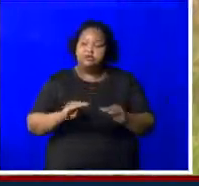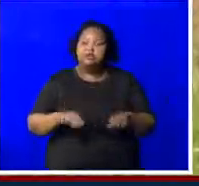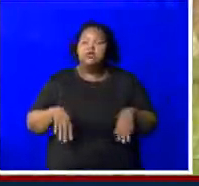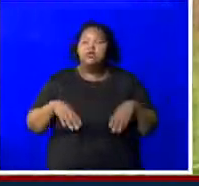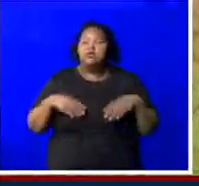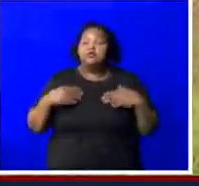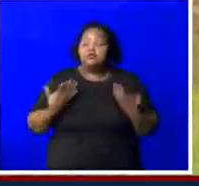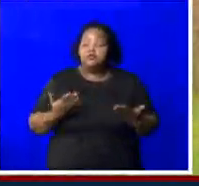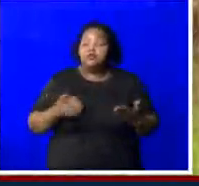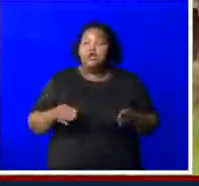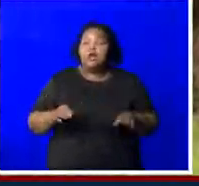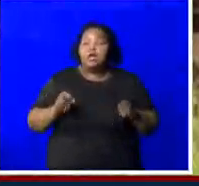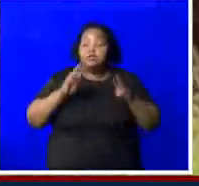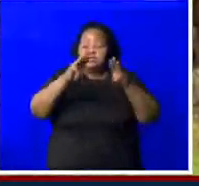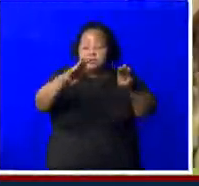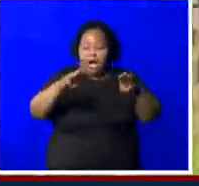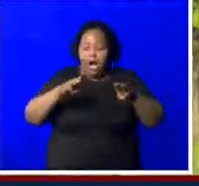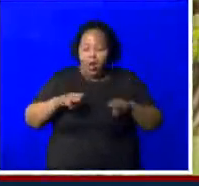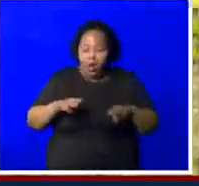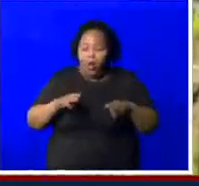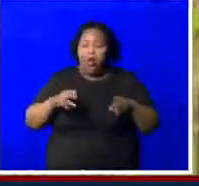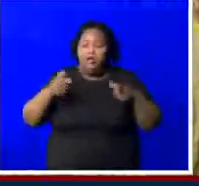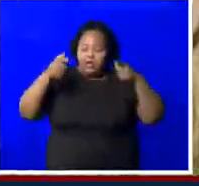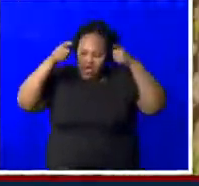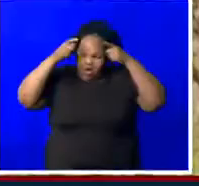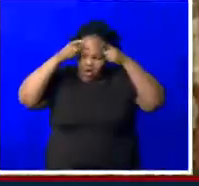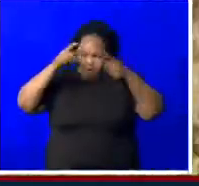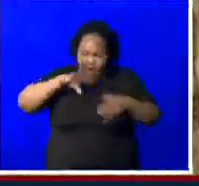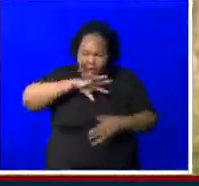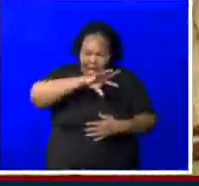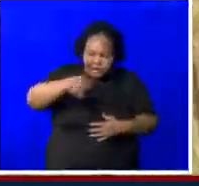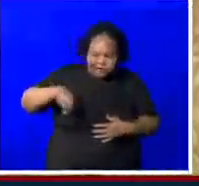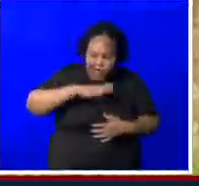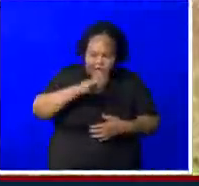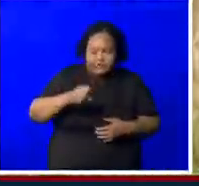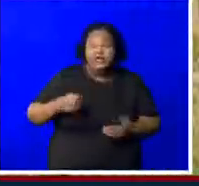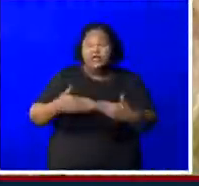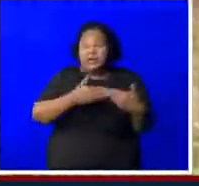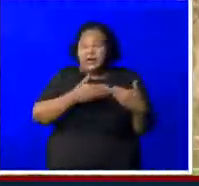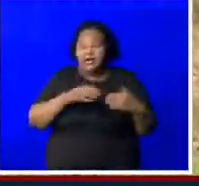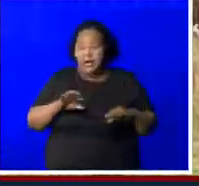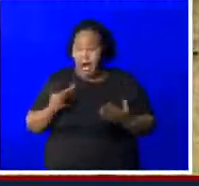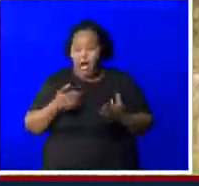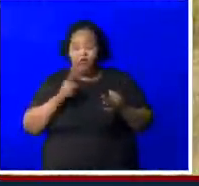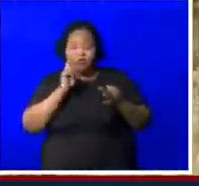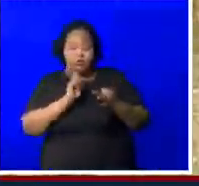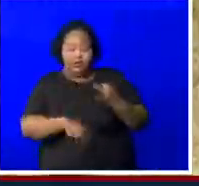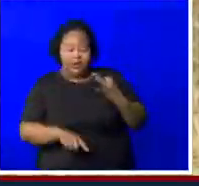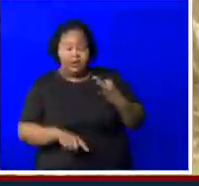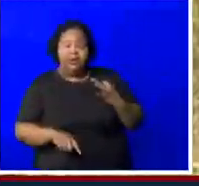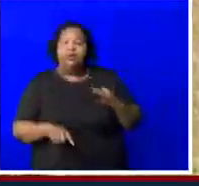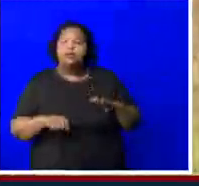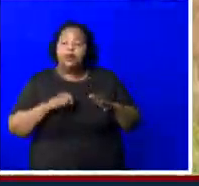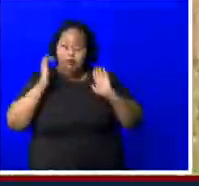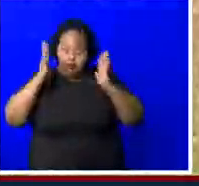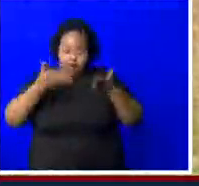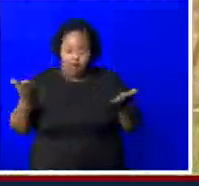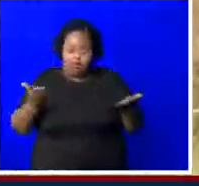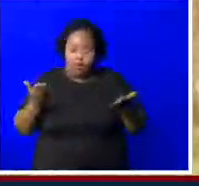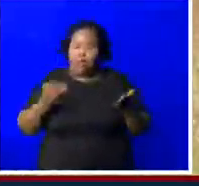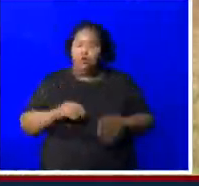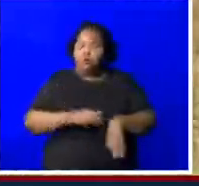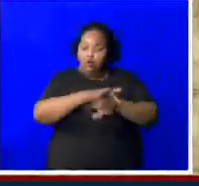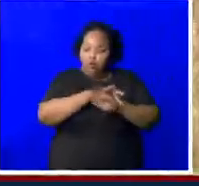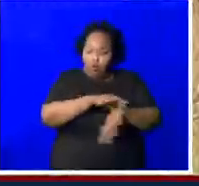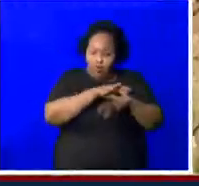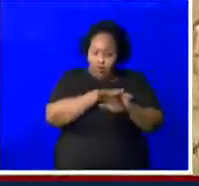ke i-component seyibuka ke manje ukuthi welapha kanjani. Itawubuka kufikela kwetifo kusho ukuthi yesihlanu